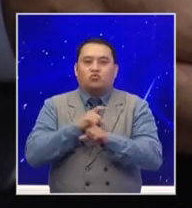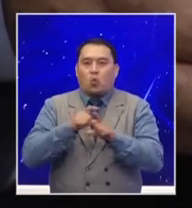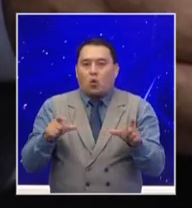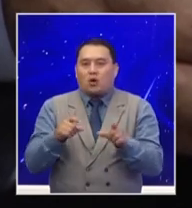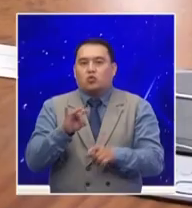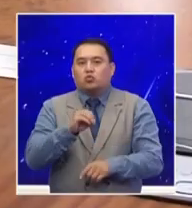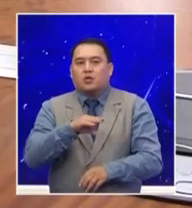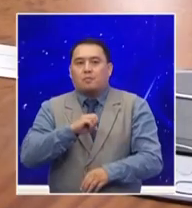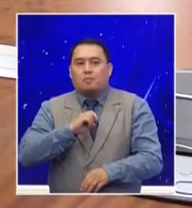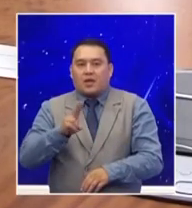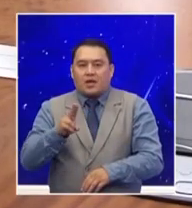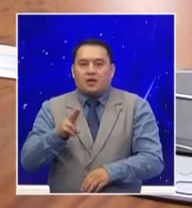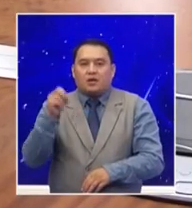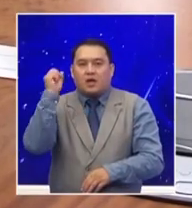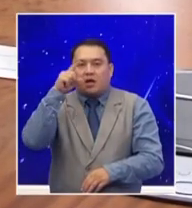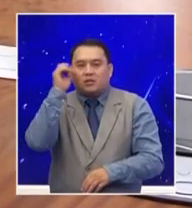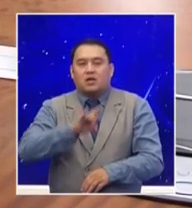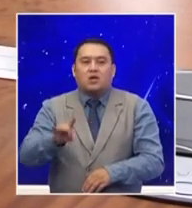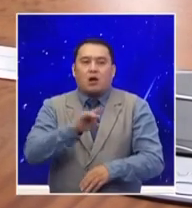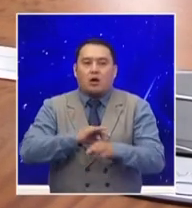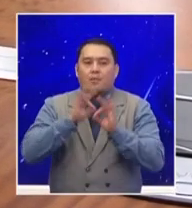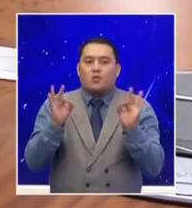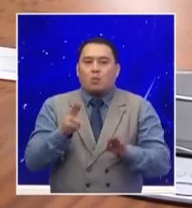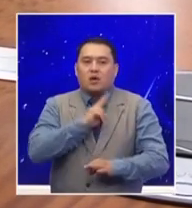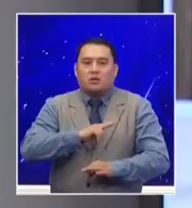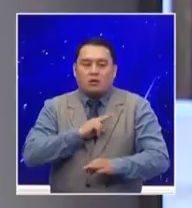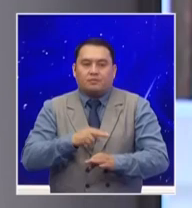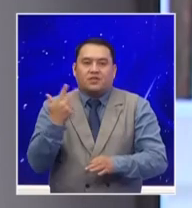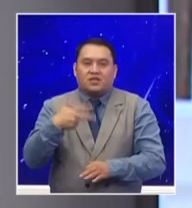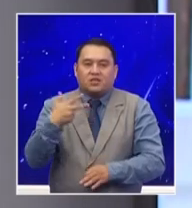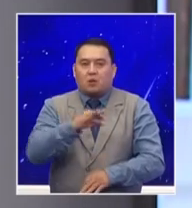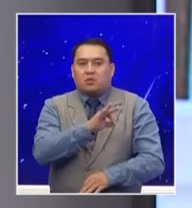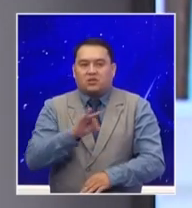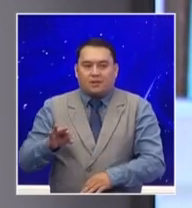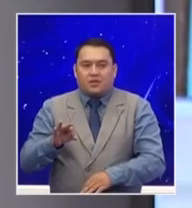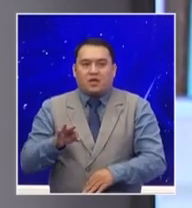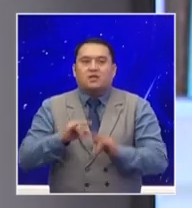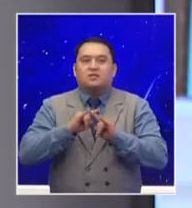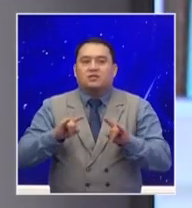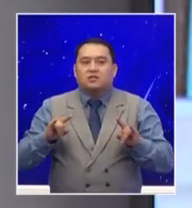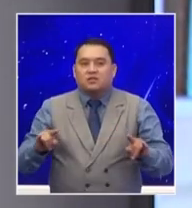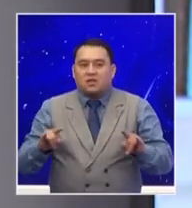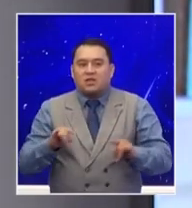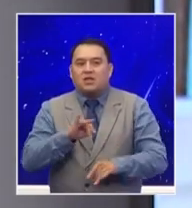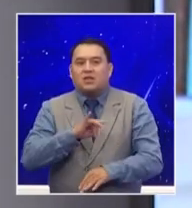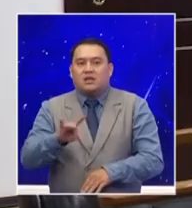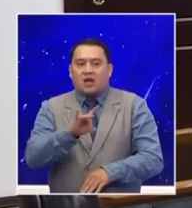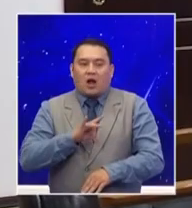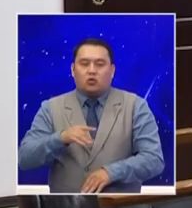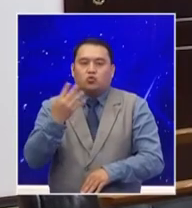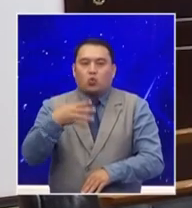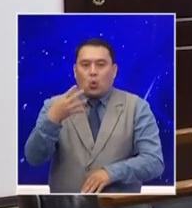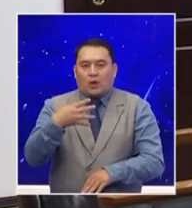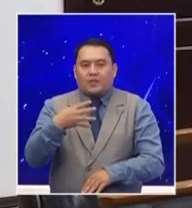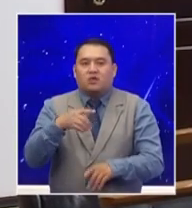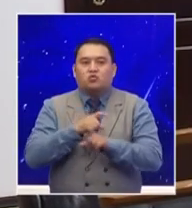имени Рустембекова из Кильдинского района объем выполненных работ на планке в 30%. В детском саду в Буралдае и Илийского района на